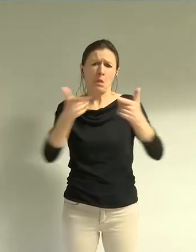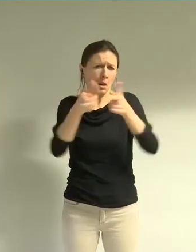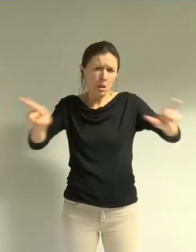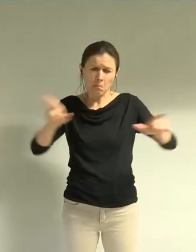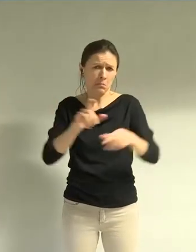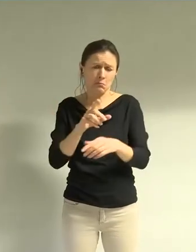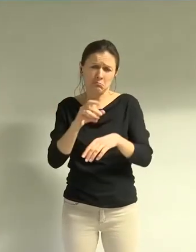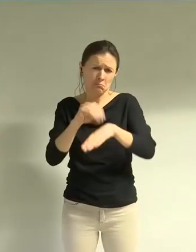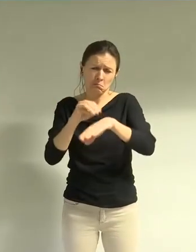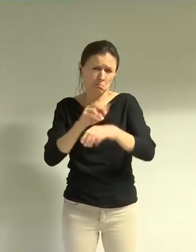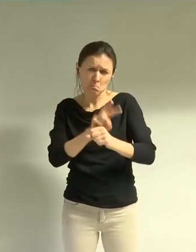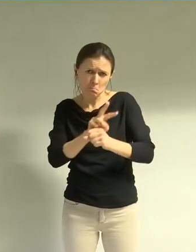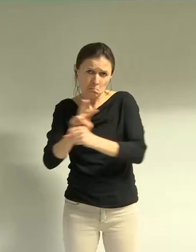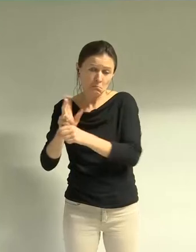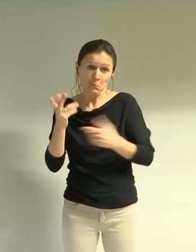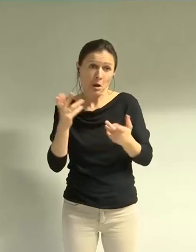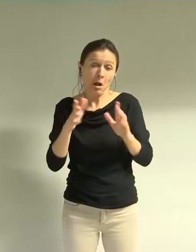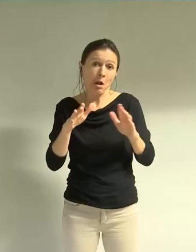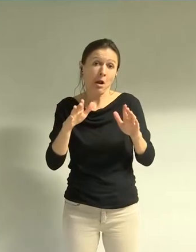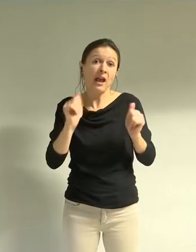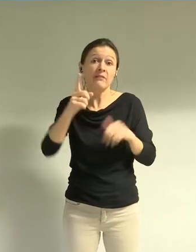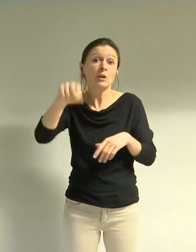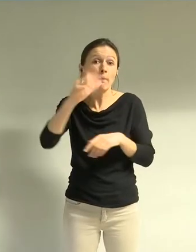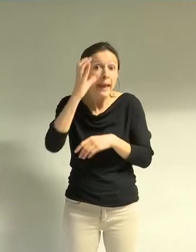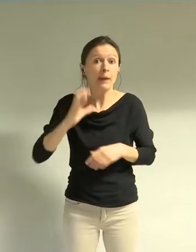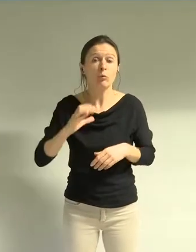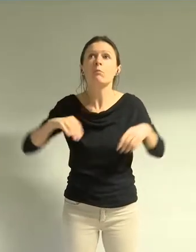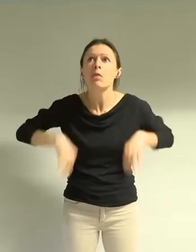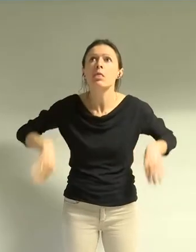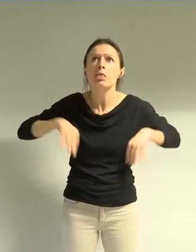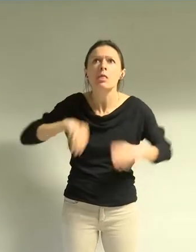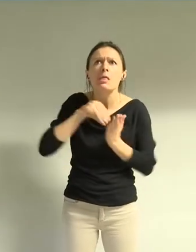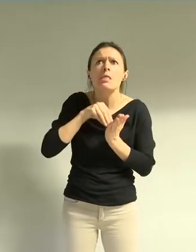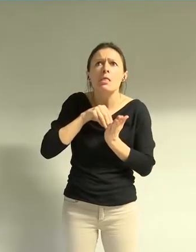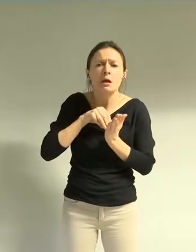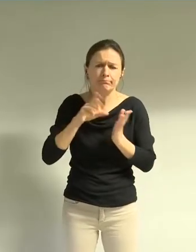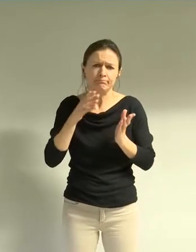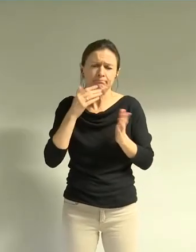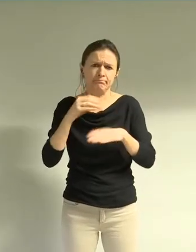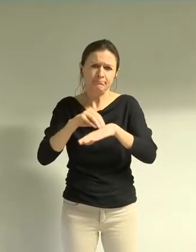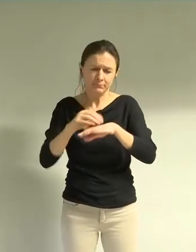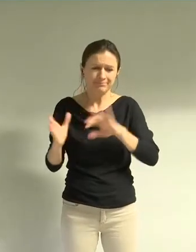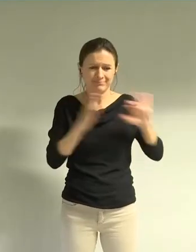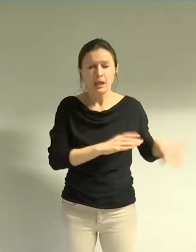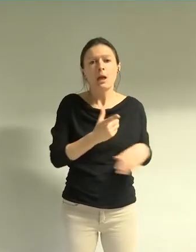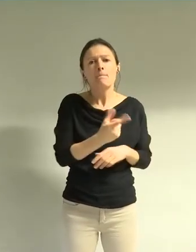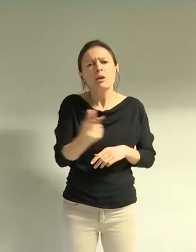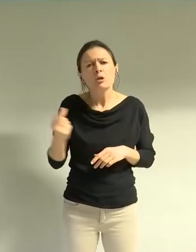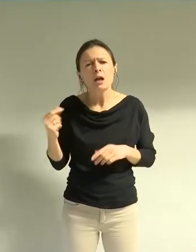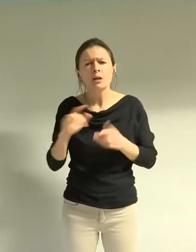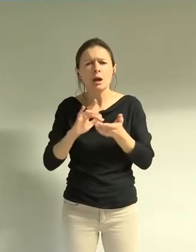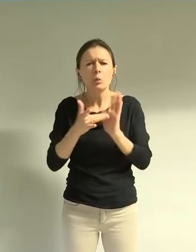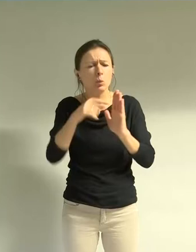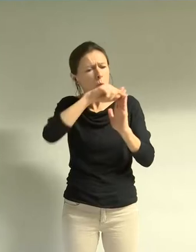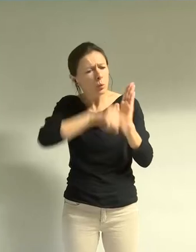de compulser des heures et des heures et des heures dans la sueur sur les partenariats évidemment ils ne sont pas tous liste et non en faisant dans la